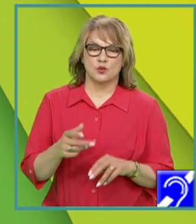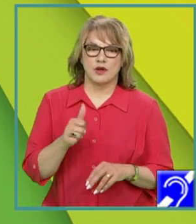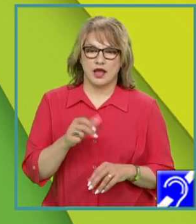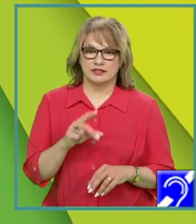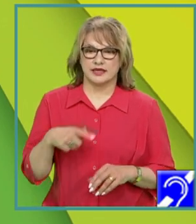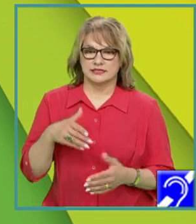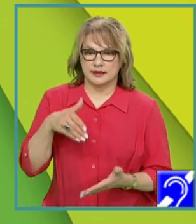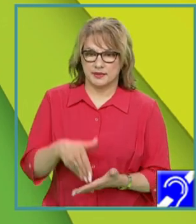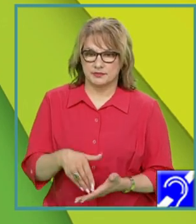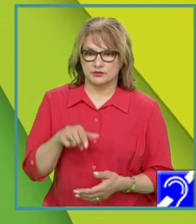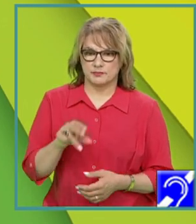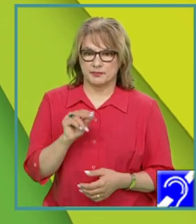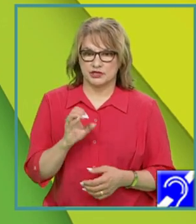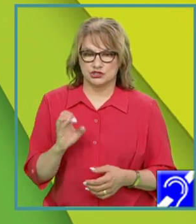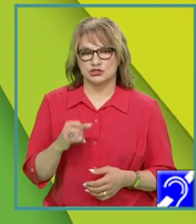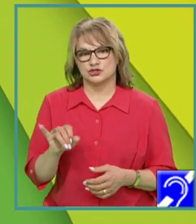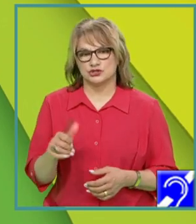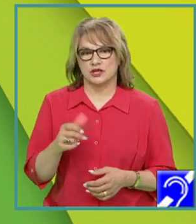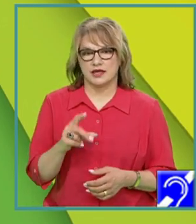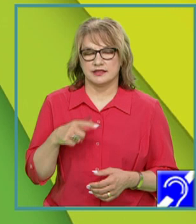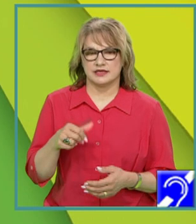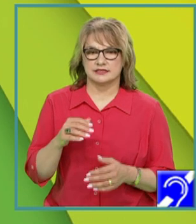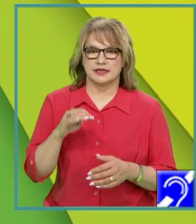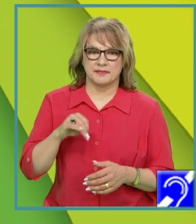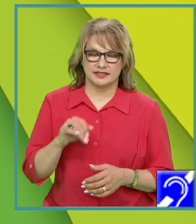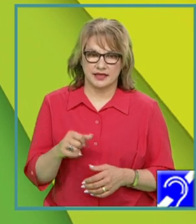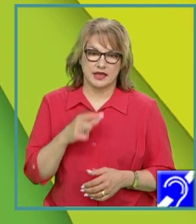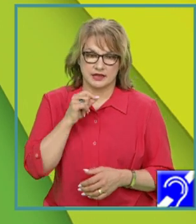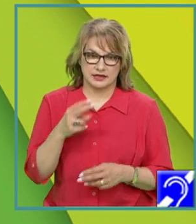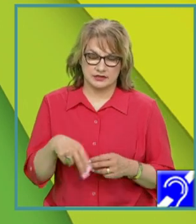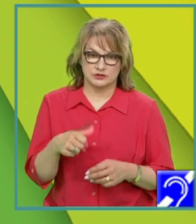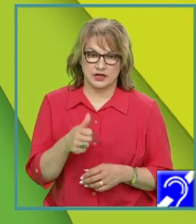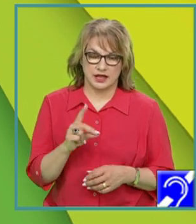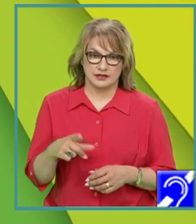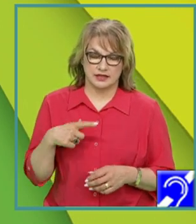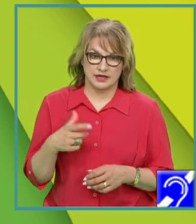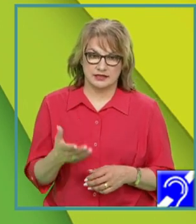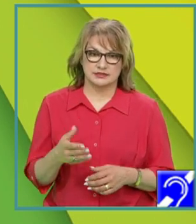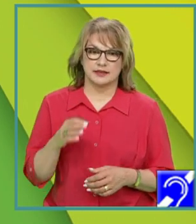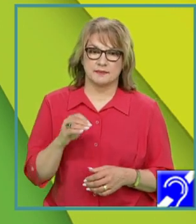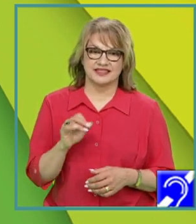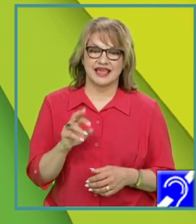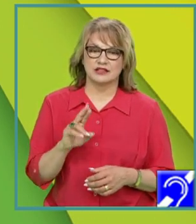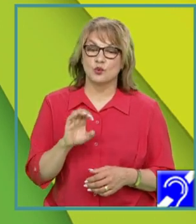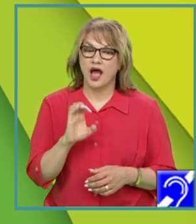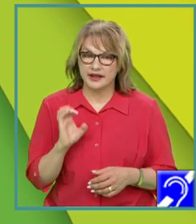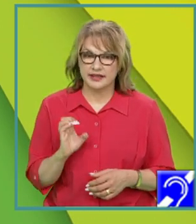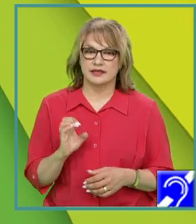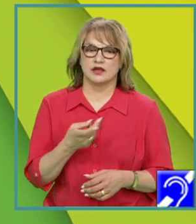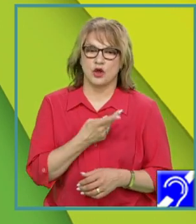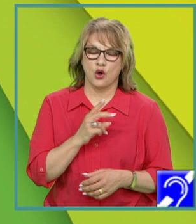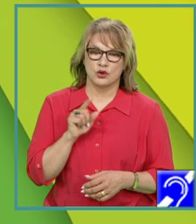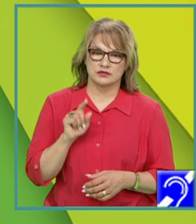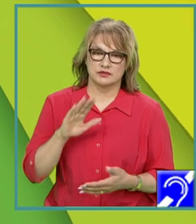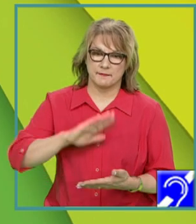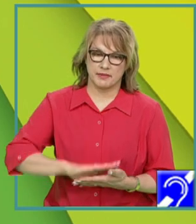perpendiculară pe b c și a d este mediană rezultă că a d este și mediatoarea corespunzătoare